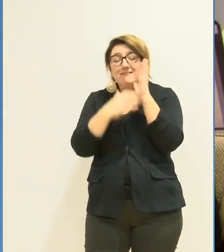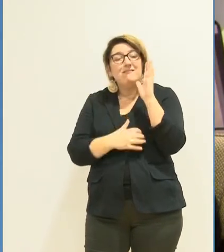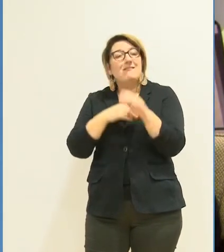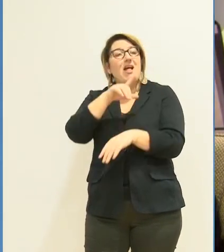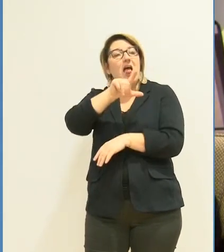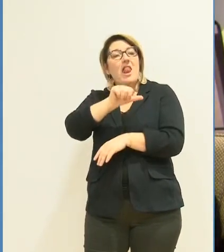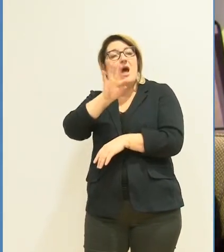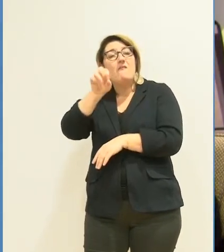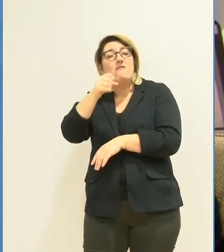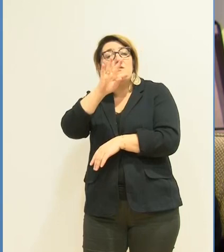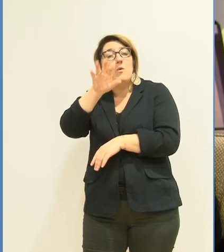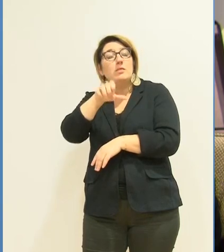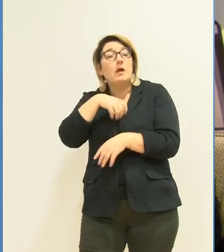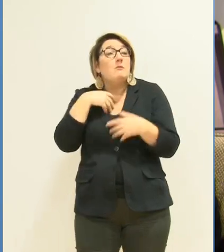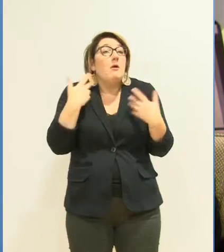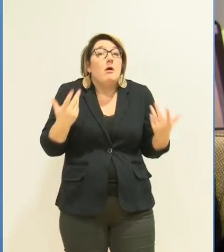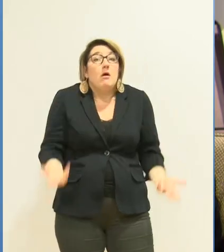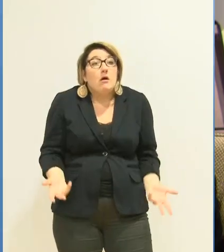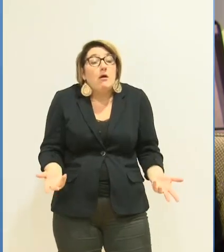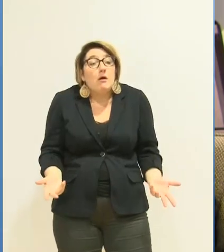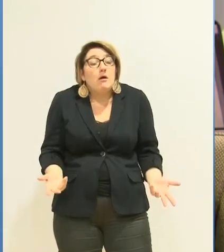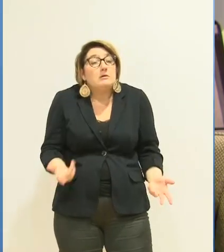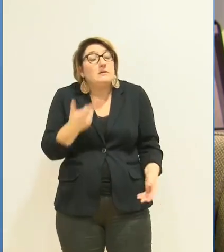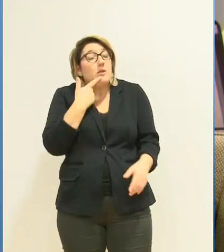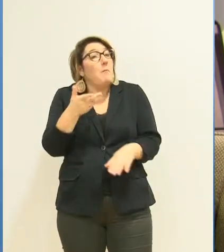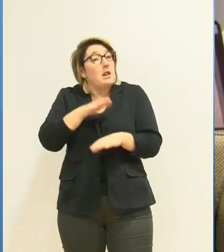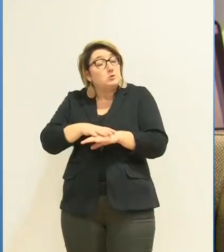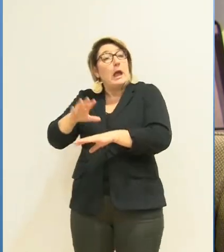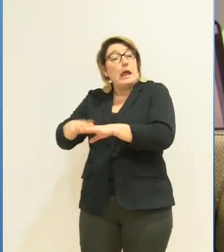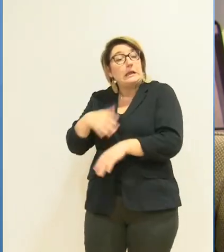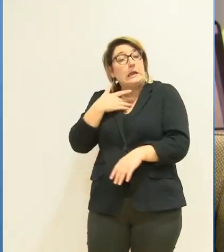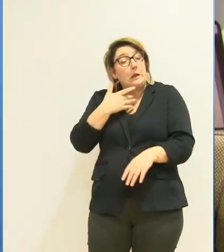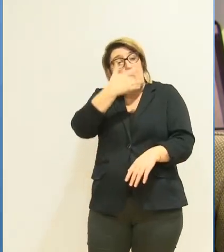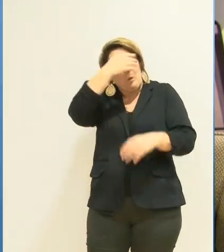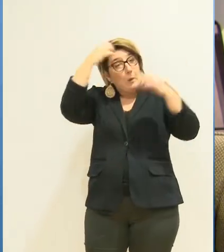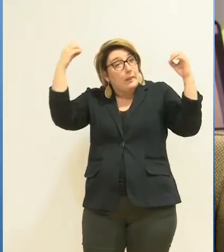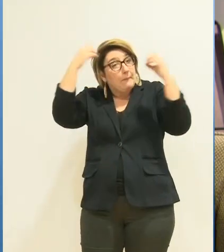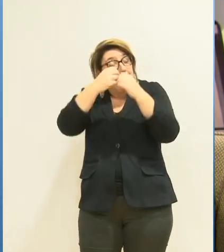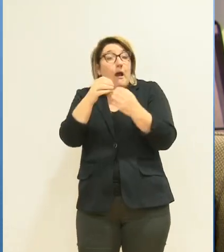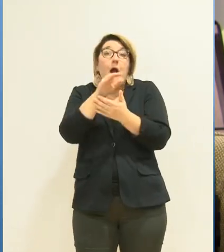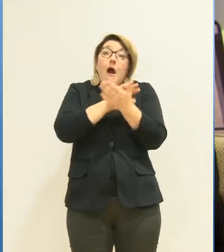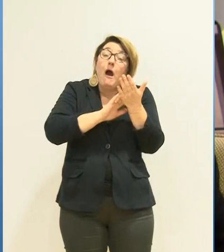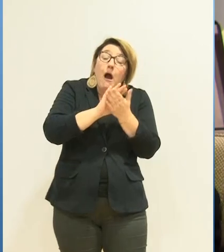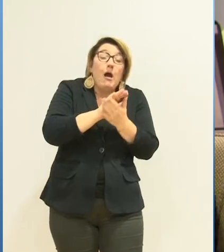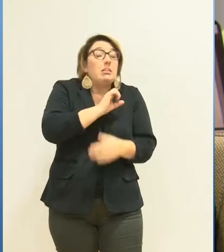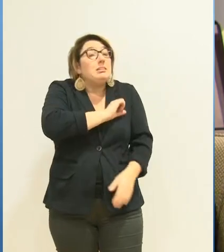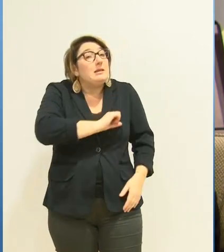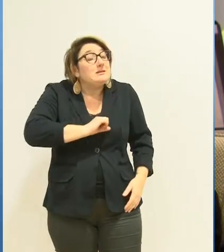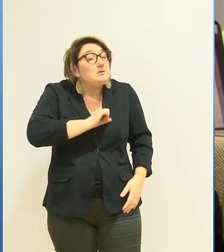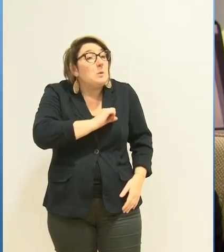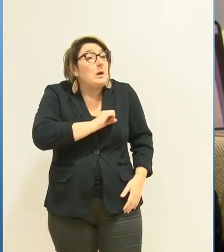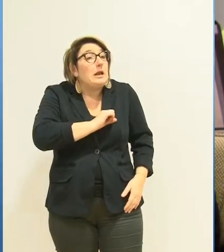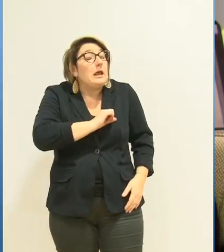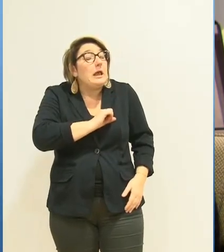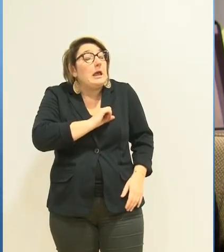connaissons pas bien excuser notre prétention à guy tu cher et à moi même de vouloir croire que nous connaissons mieux que vous